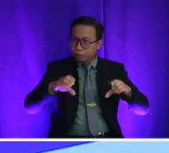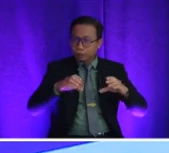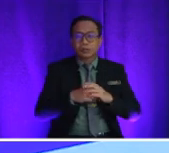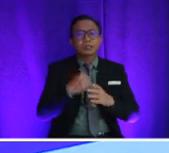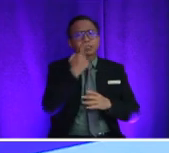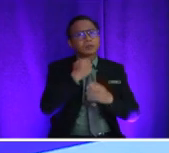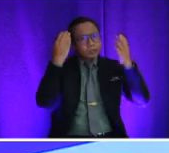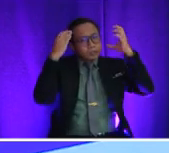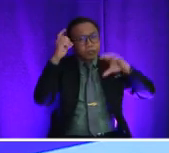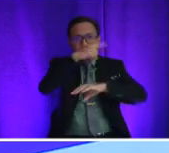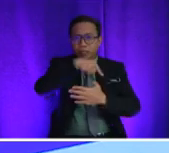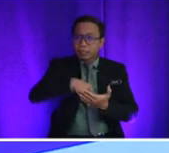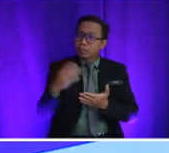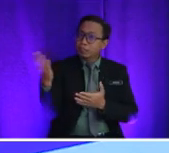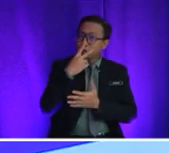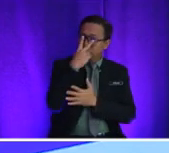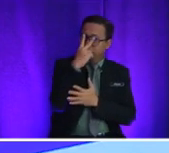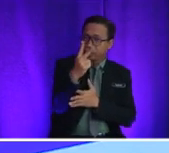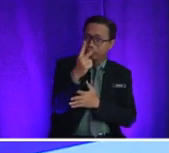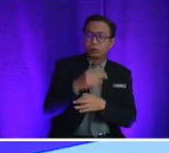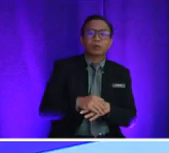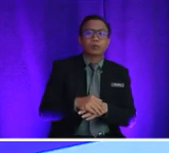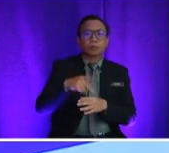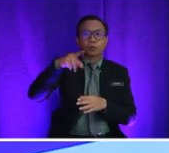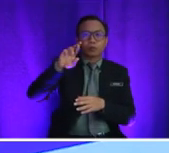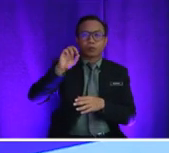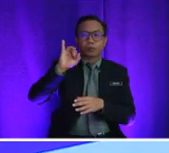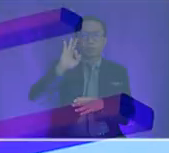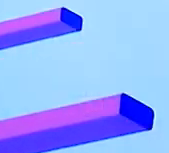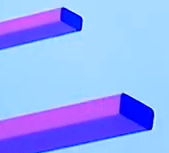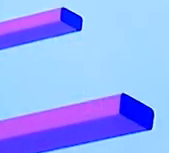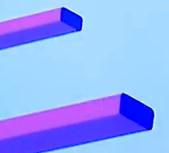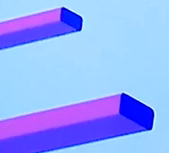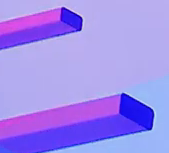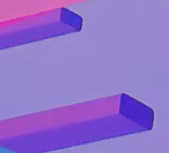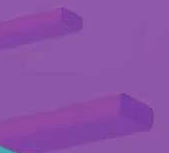akan bersama dengan kita Pada hari ini job kita saksikan profil guru kita